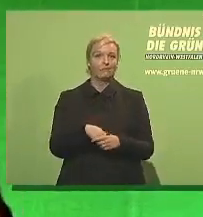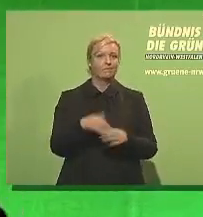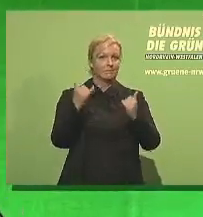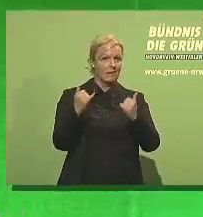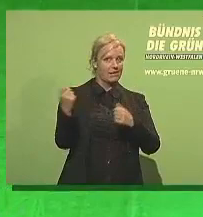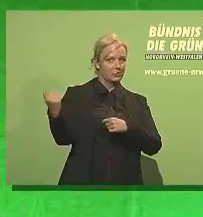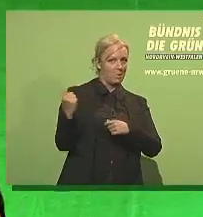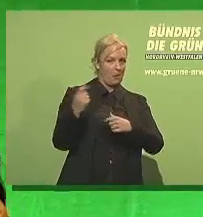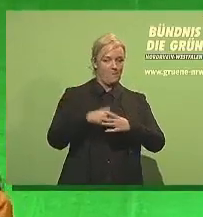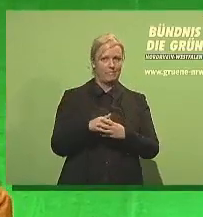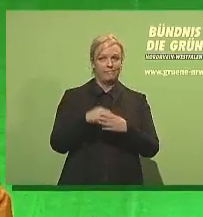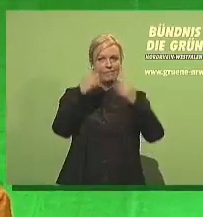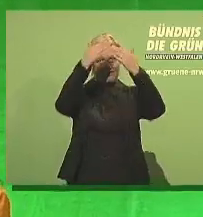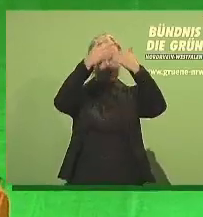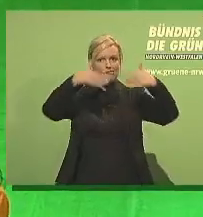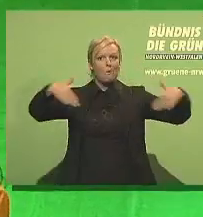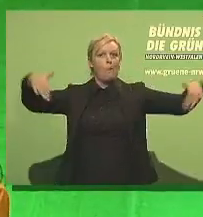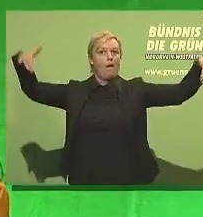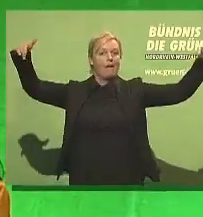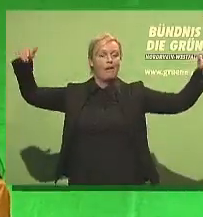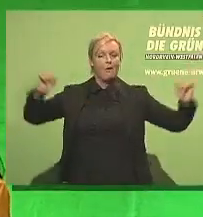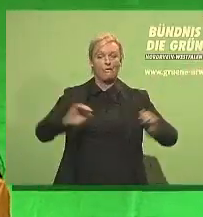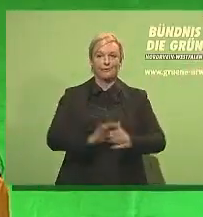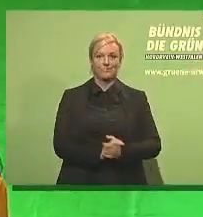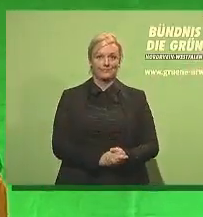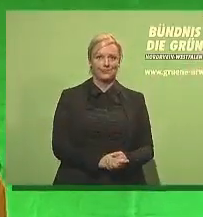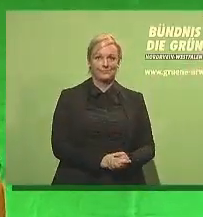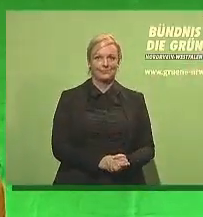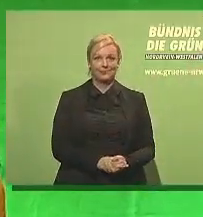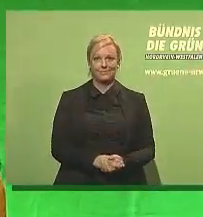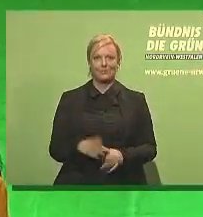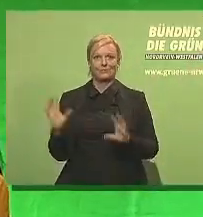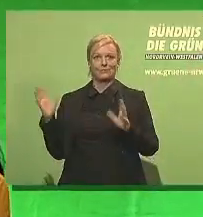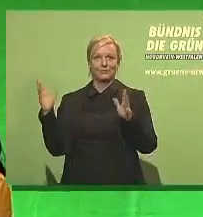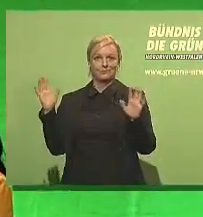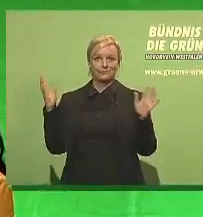Der kommt jetzt. Vorhang auf.